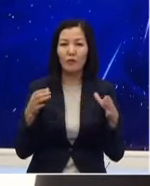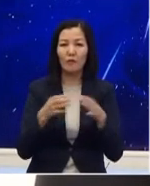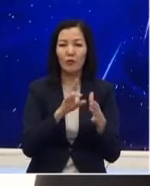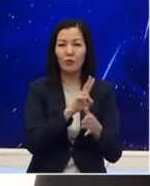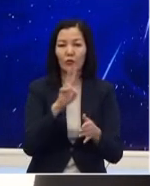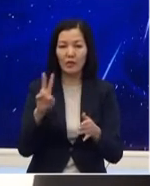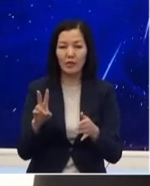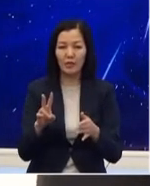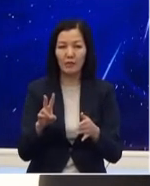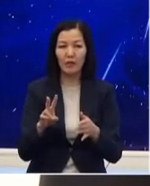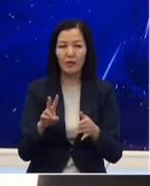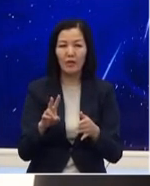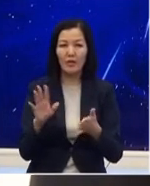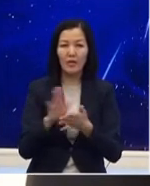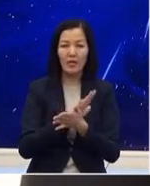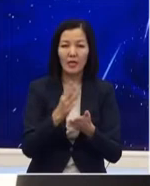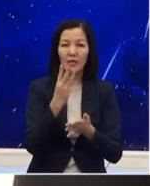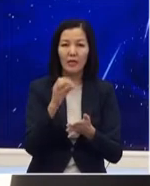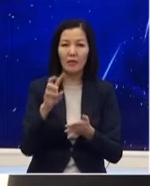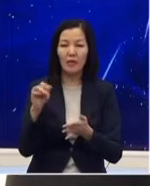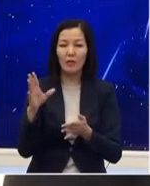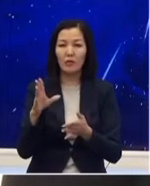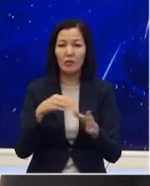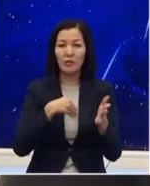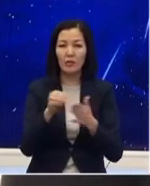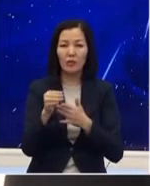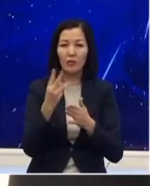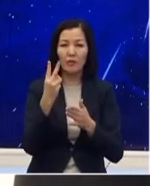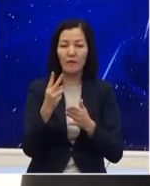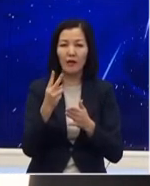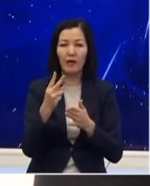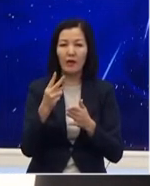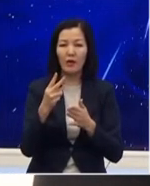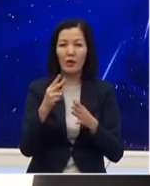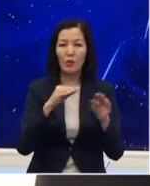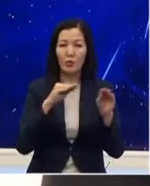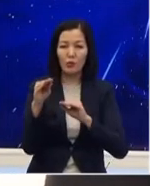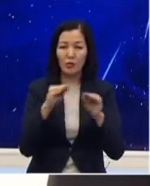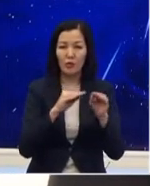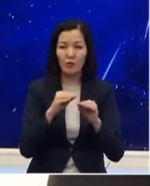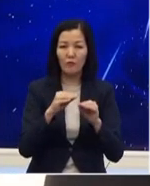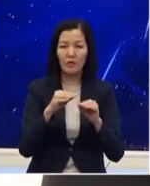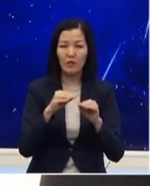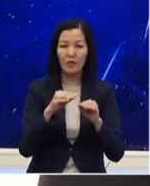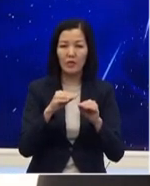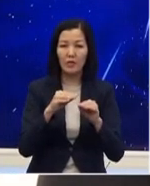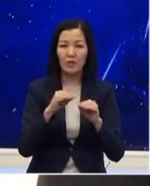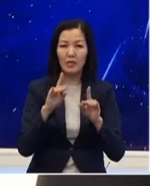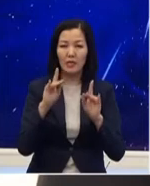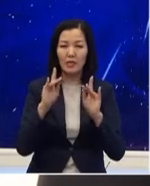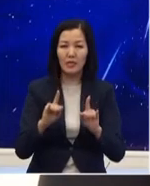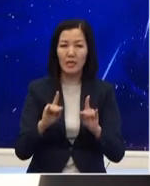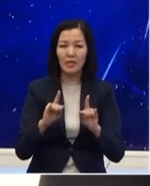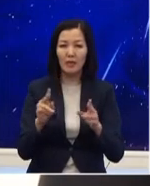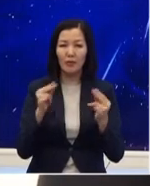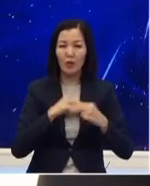Нурсултана Назарбаева на грант 3 миллиона были закуплены 2 стоматологических установок с креслом. Там будут